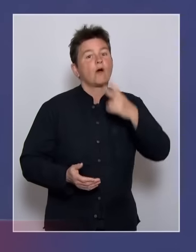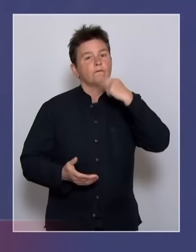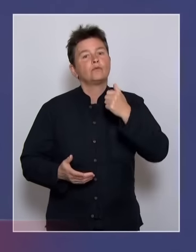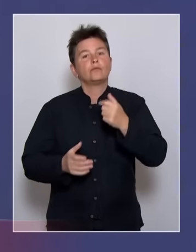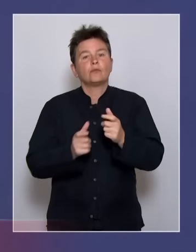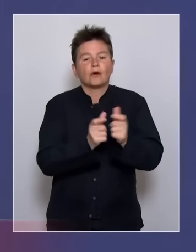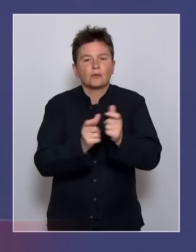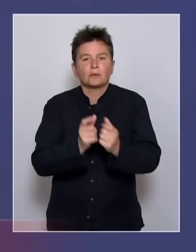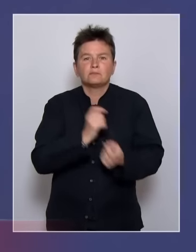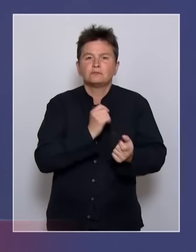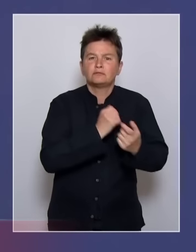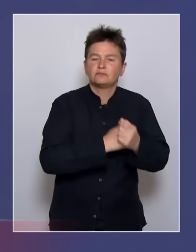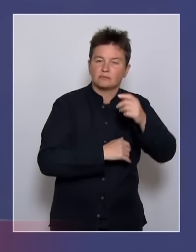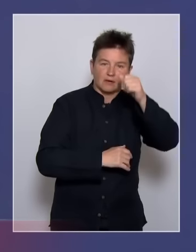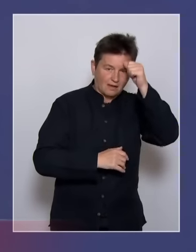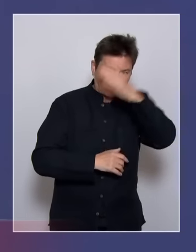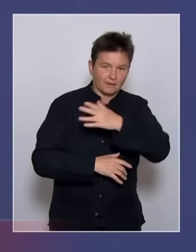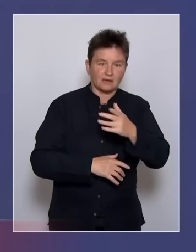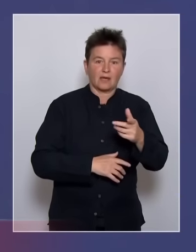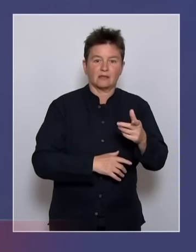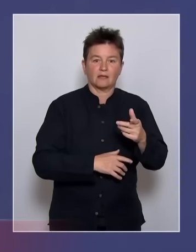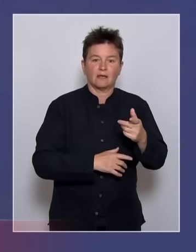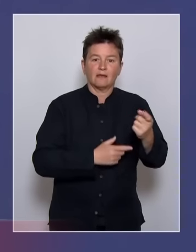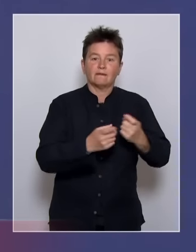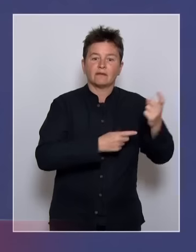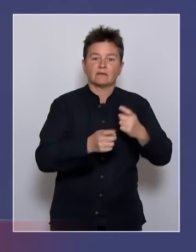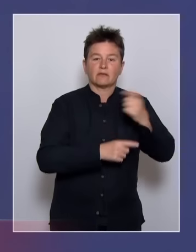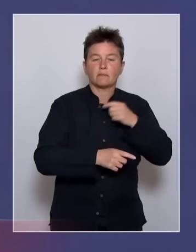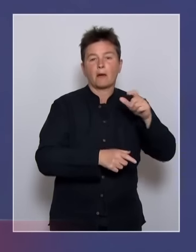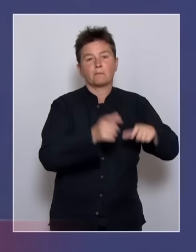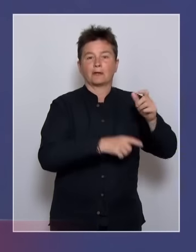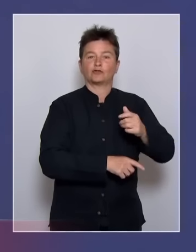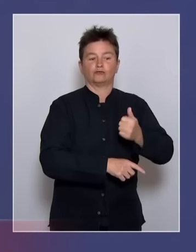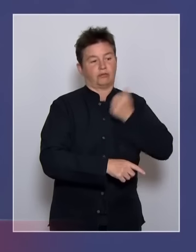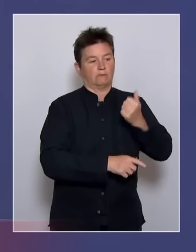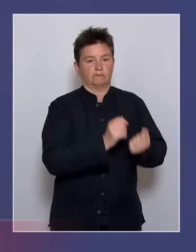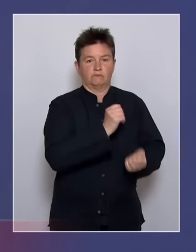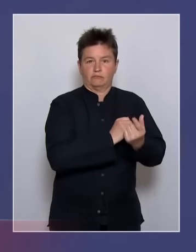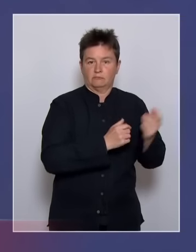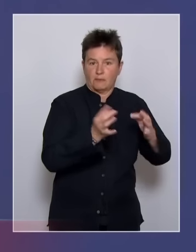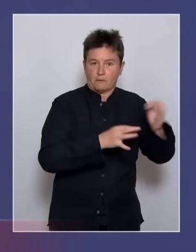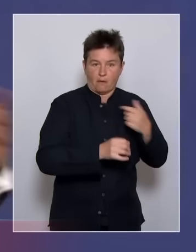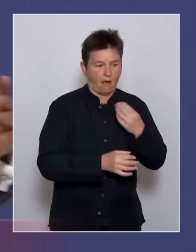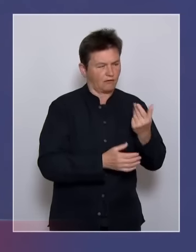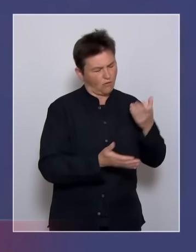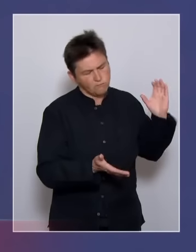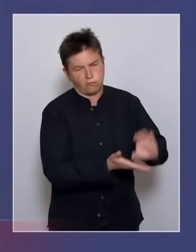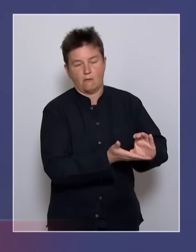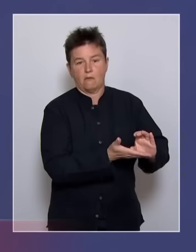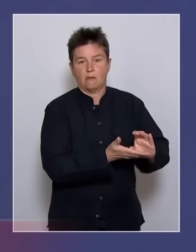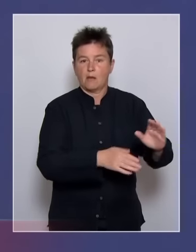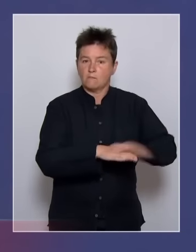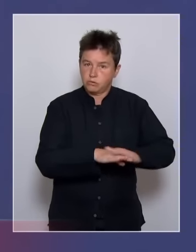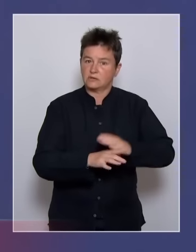start-up américaines qu'on dit uniquement le fruit de génie spontané d'entrepreneurs être massivement subventionnées par une